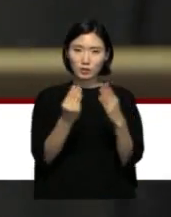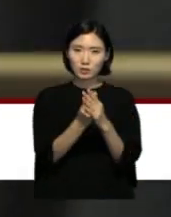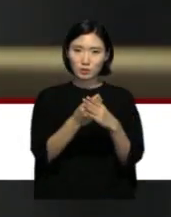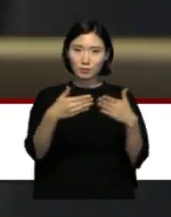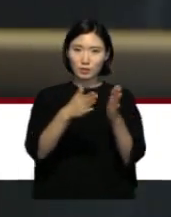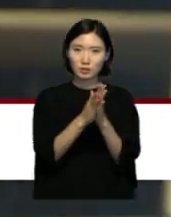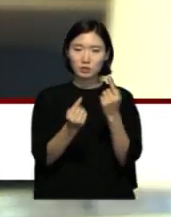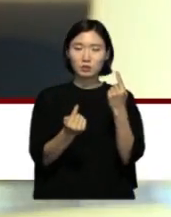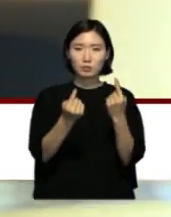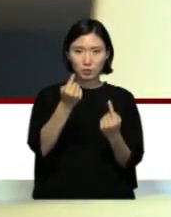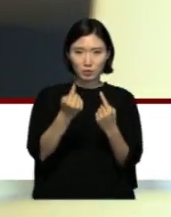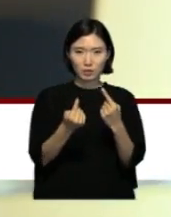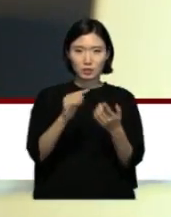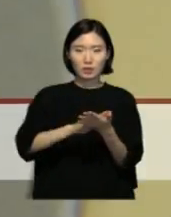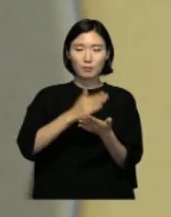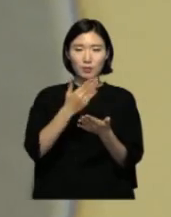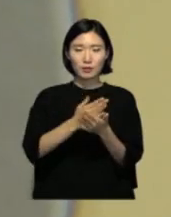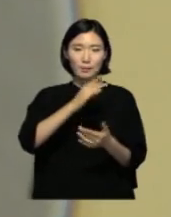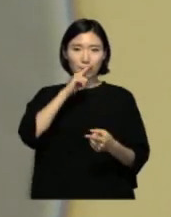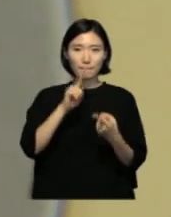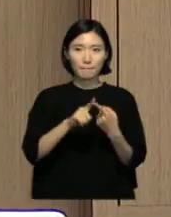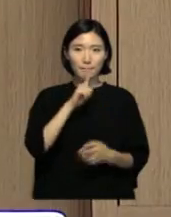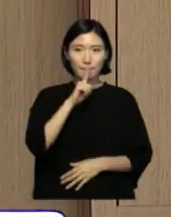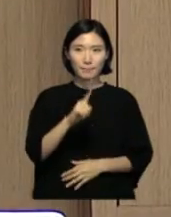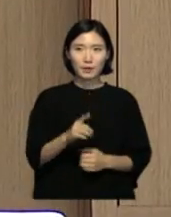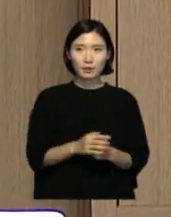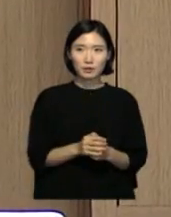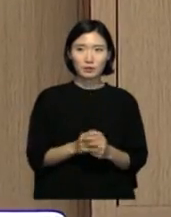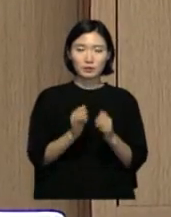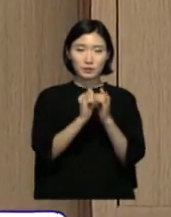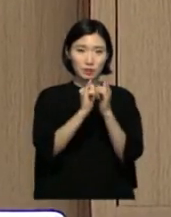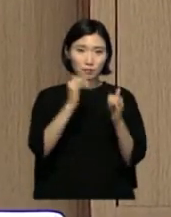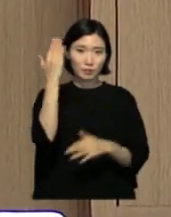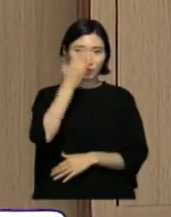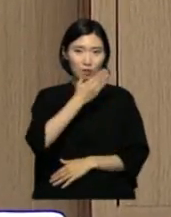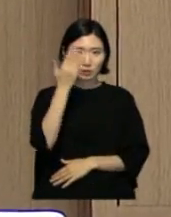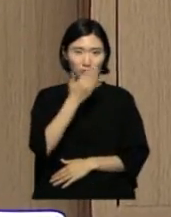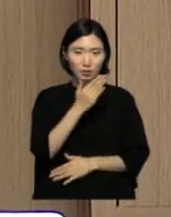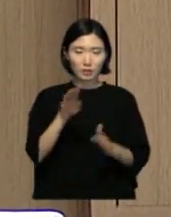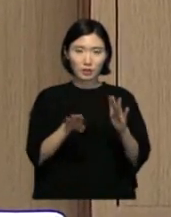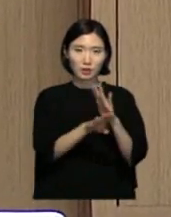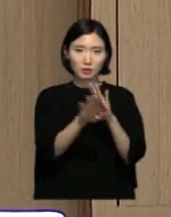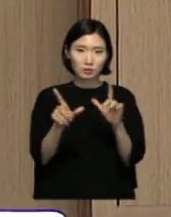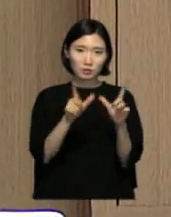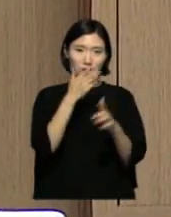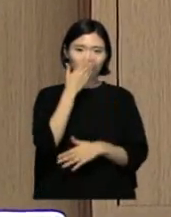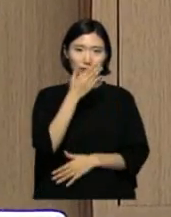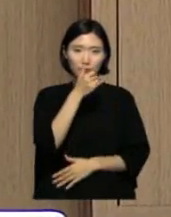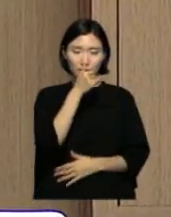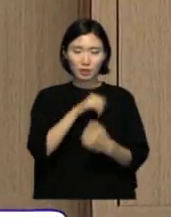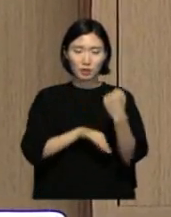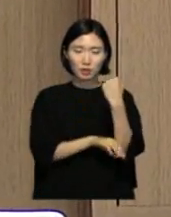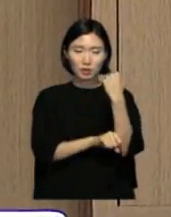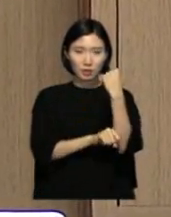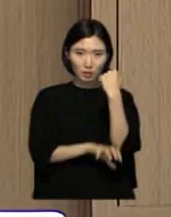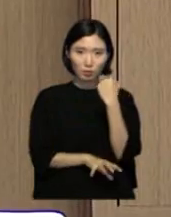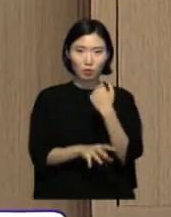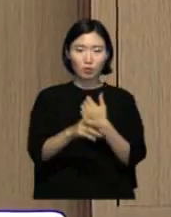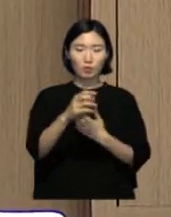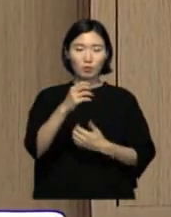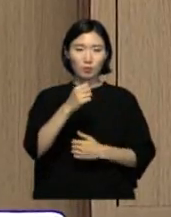폐지보다는 개편이 합리적이라는 주장입니다. 인간이 좀 쾌적하게 집안에서 생활할 수 있는 이 기본권을 보장하는